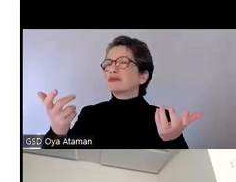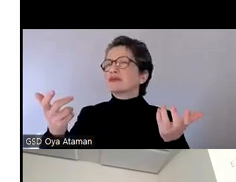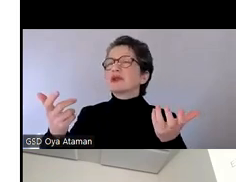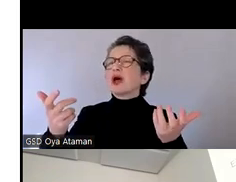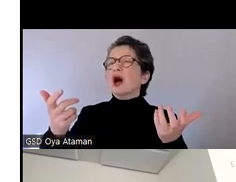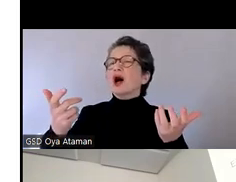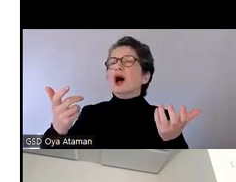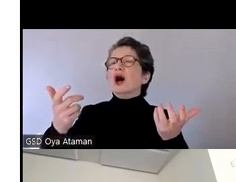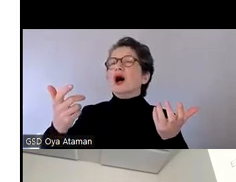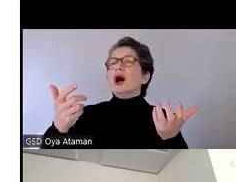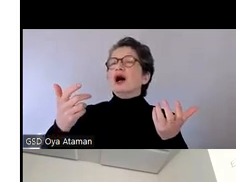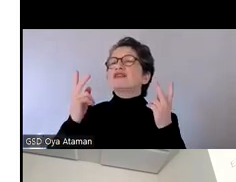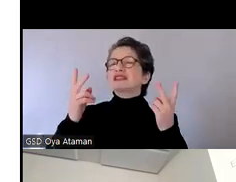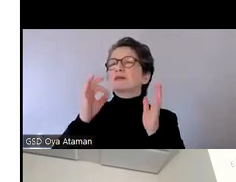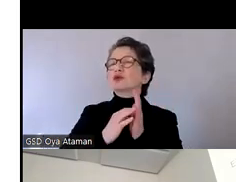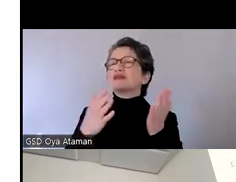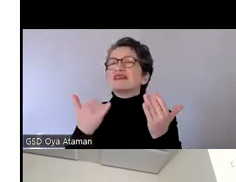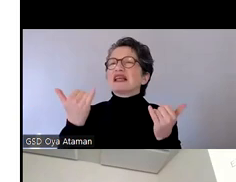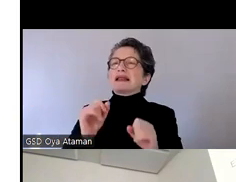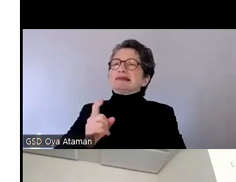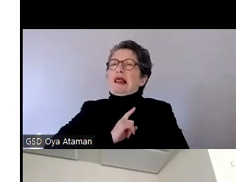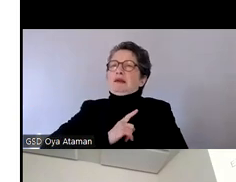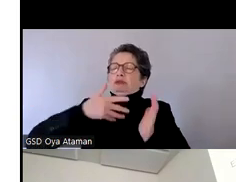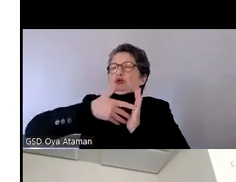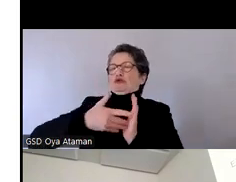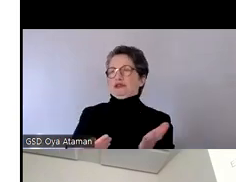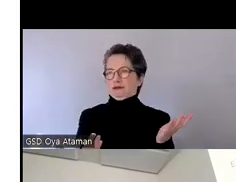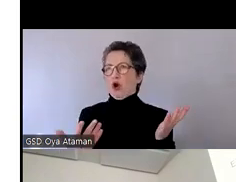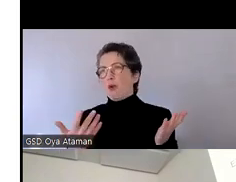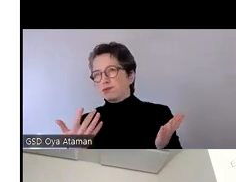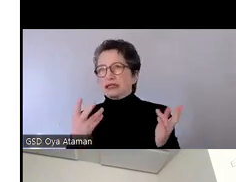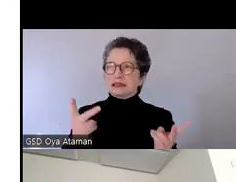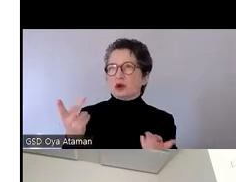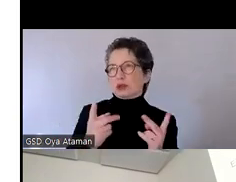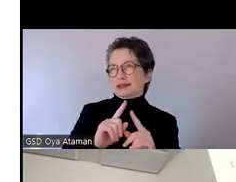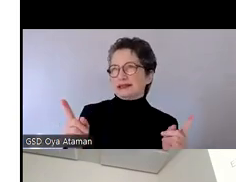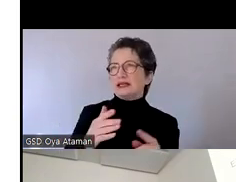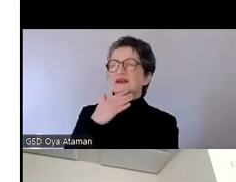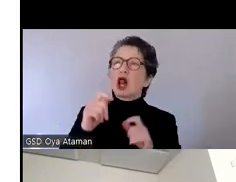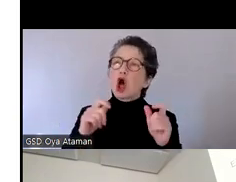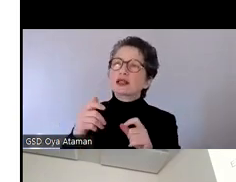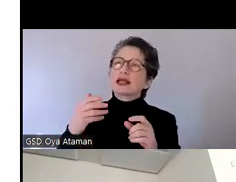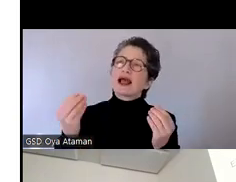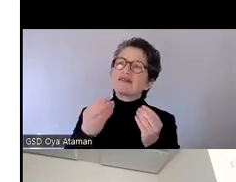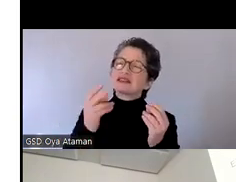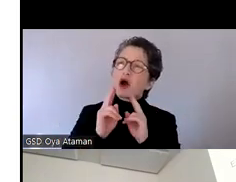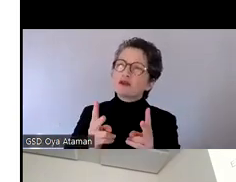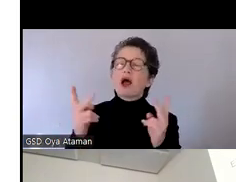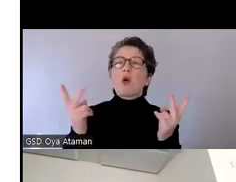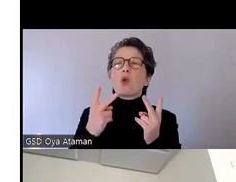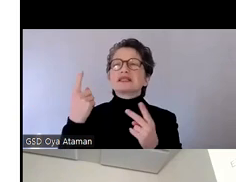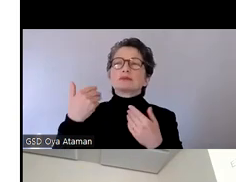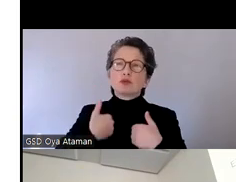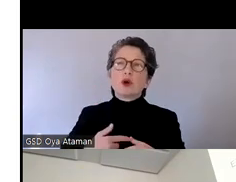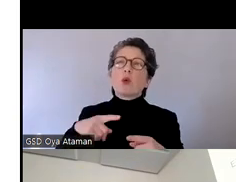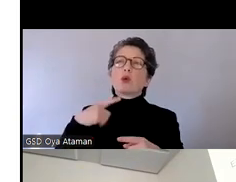wie kann ich denn selber was prüfen? Denn was Gottfried gerade sagte, ist ja richtig, viele beauftragen irgendwas oder geben sich große Mühe und stellen